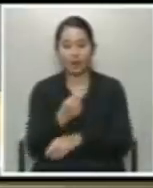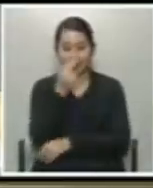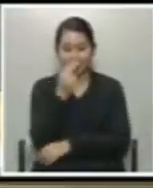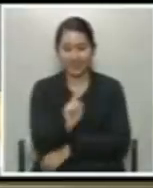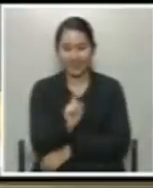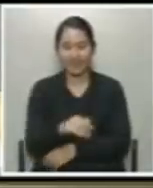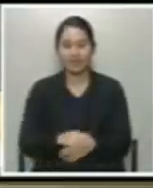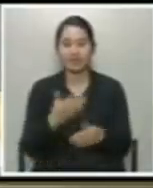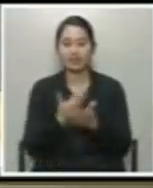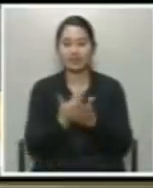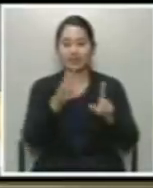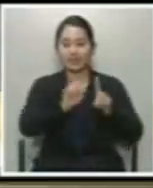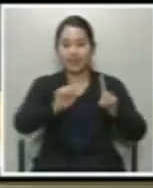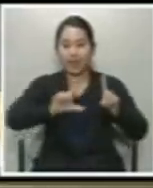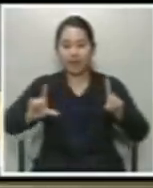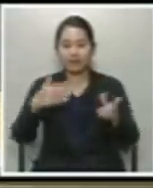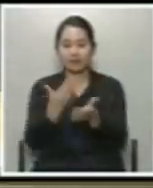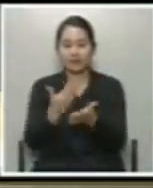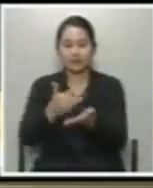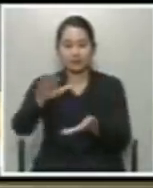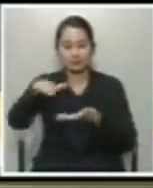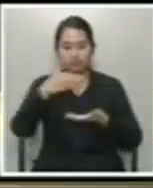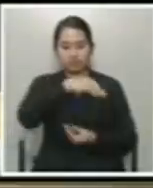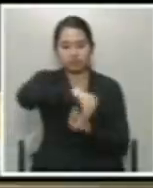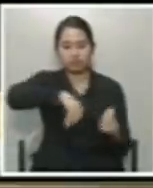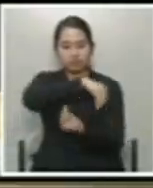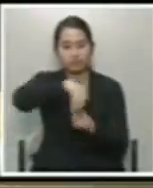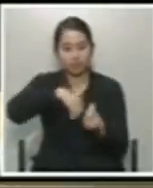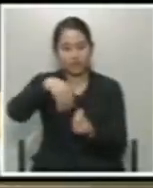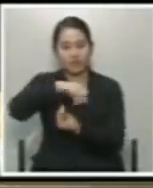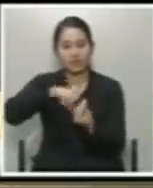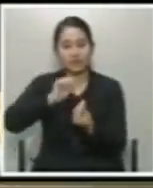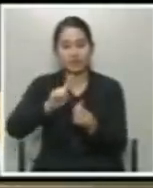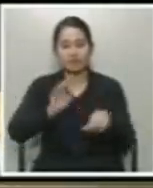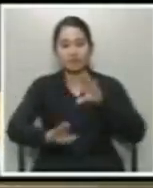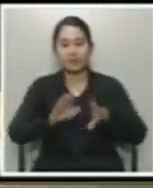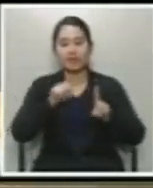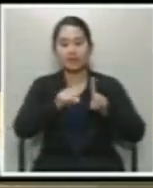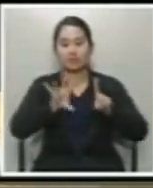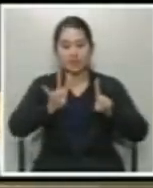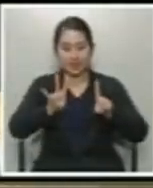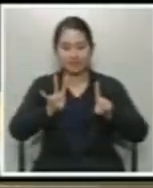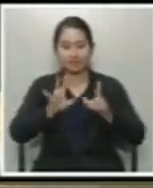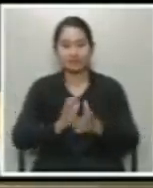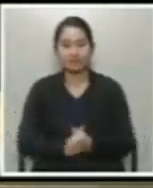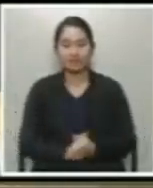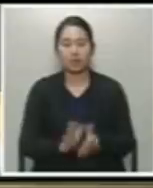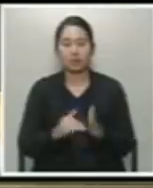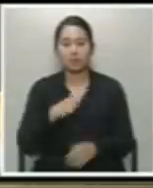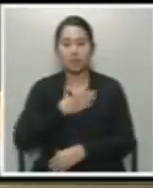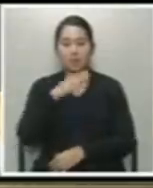อันนึงเป็นแสนแสนล้านเนี่ยเงินจะออกมาแล้วจะหมุนเวียนในเศรษฐกิจประมาณ 1.7 เท่าที่ผมพูดนี่ถ้า